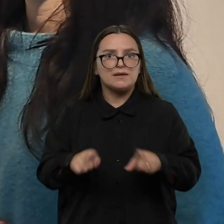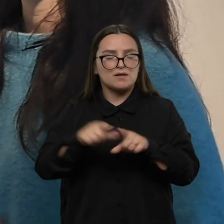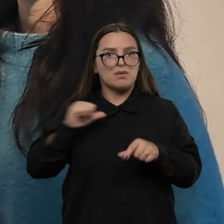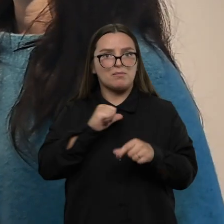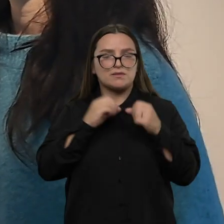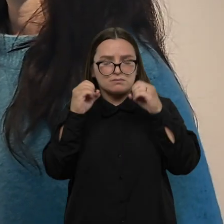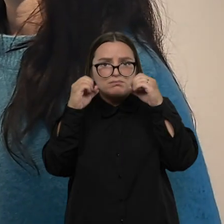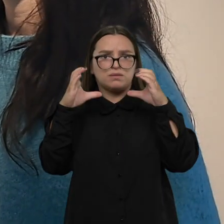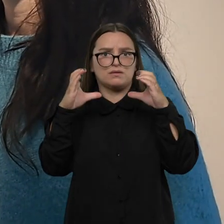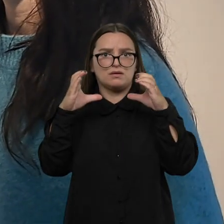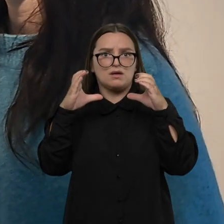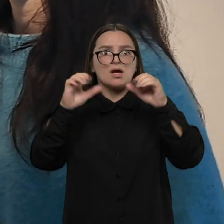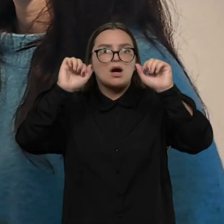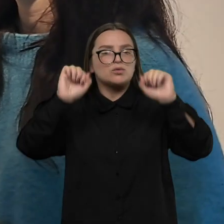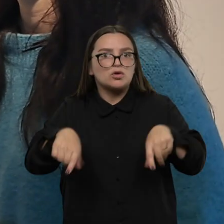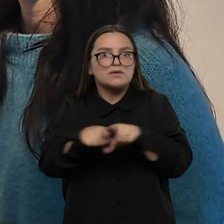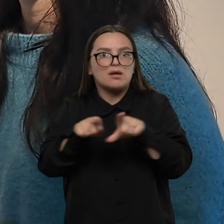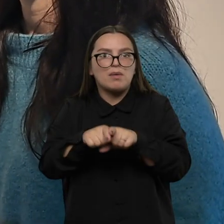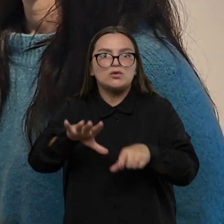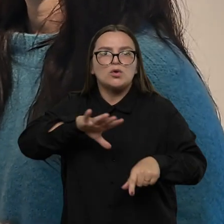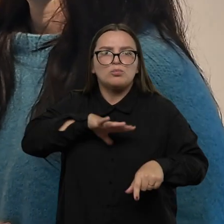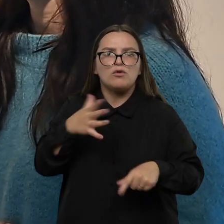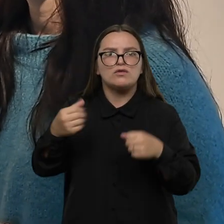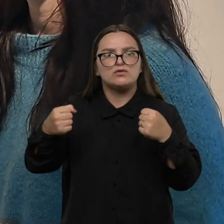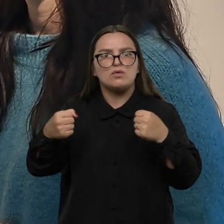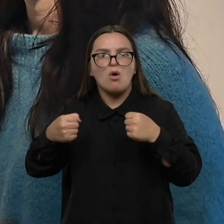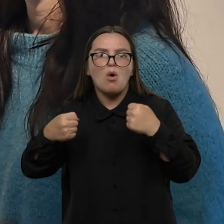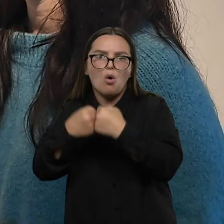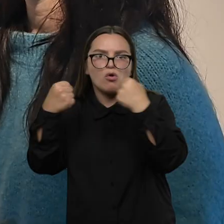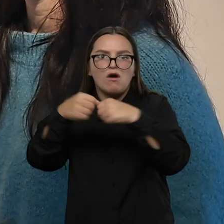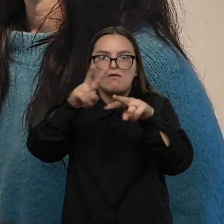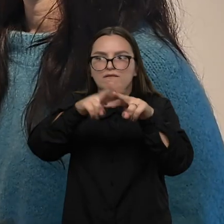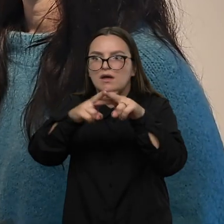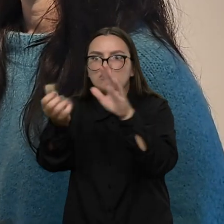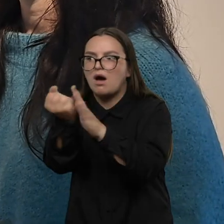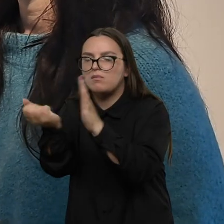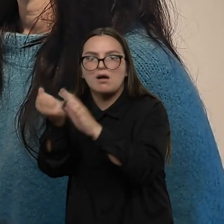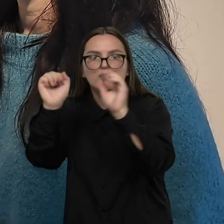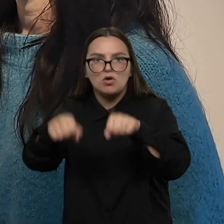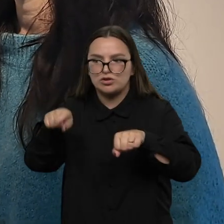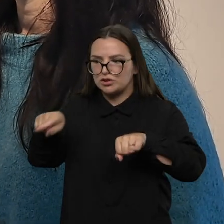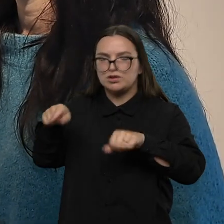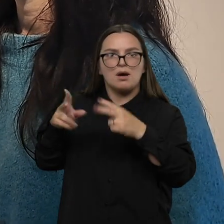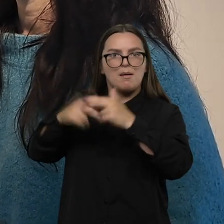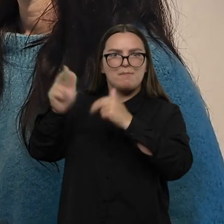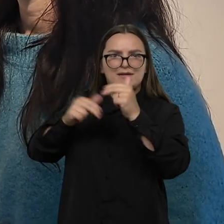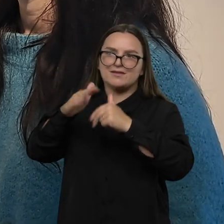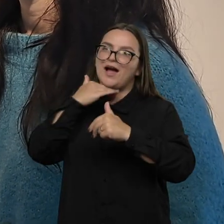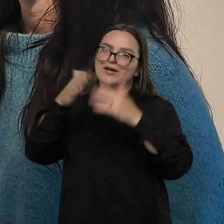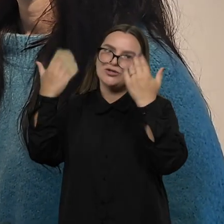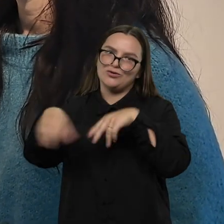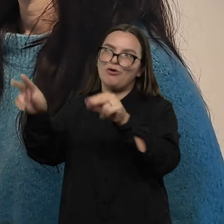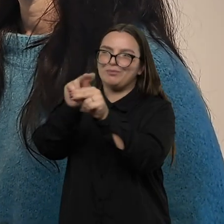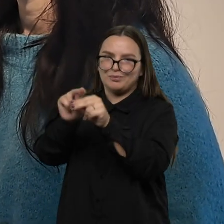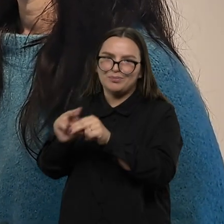kad vis dar galima pamatyti buvusių kovų žymių. Ant šio pastato tiesa jos jau yra